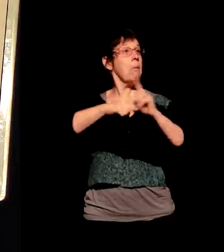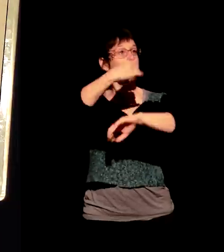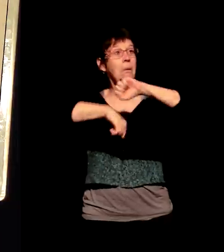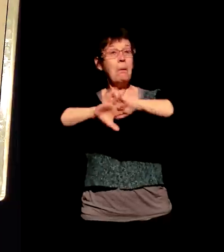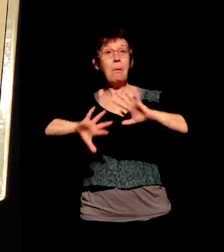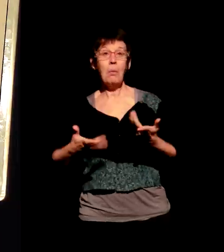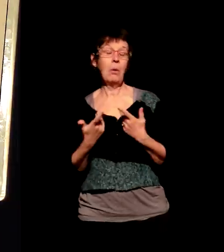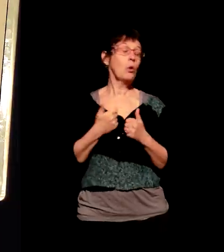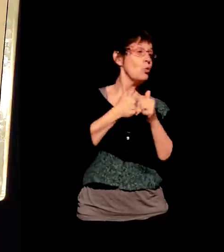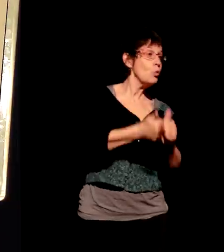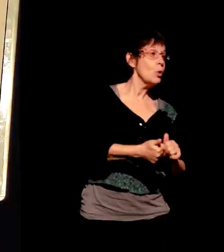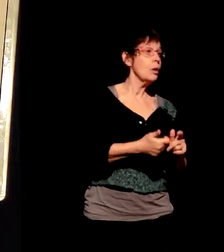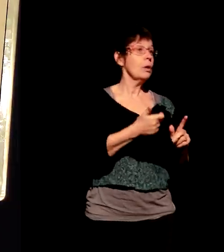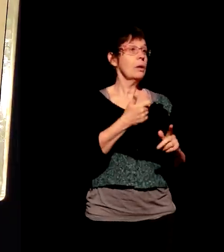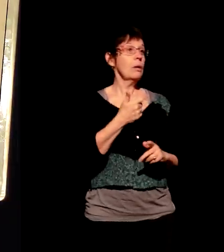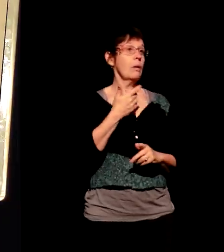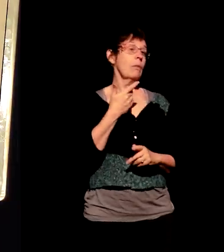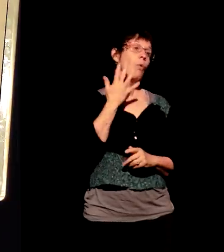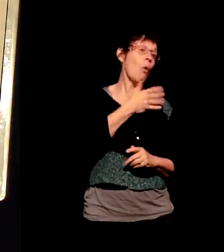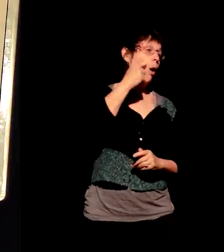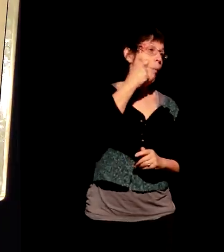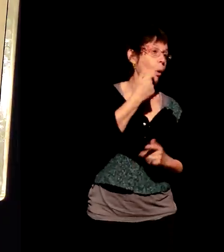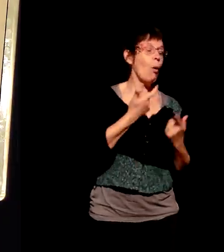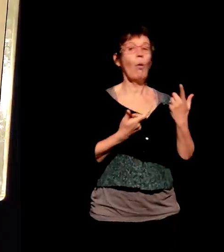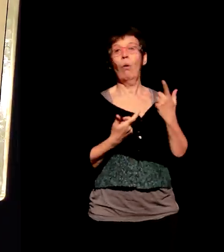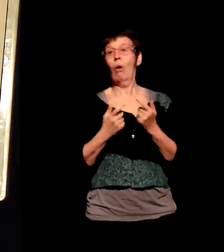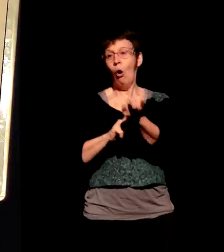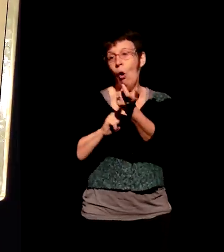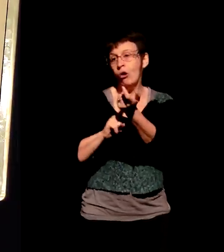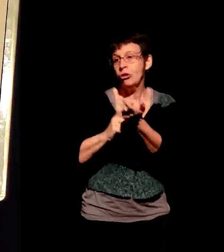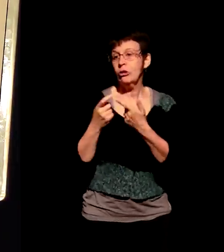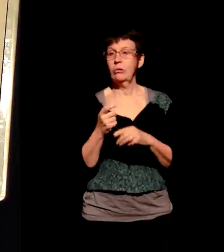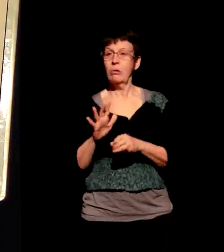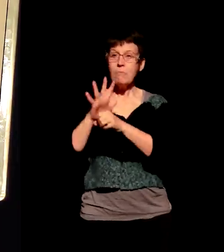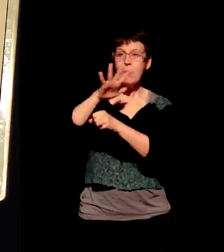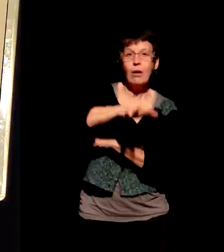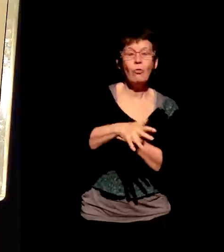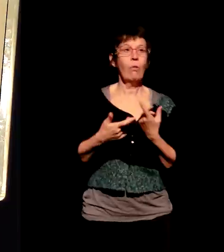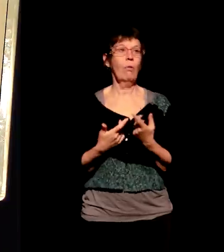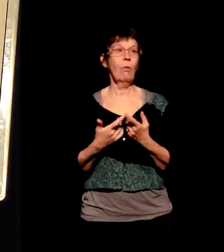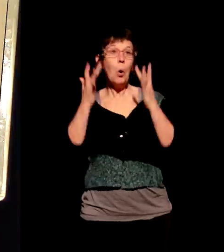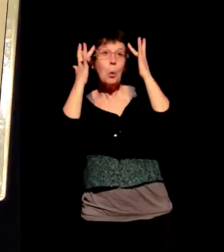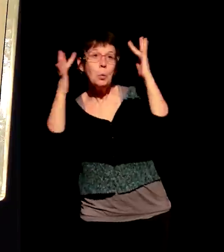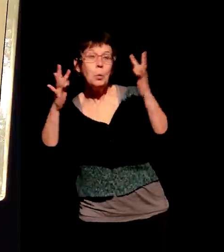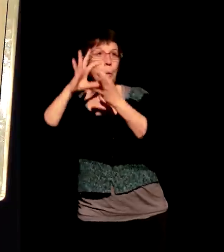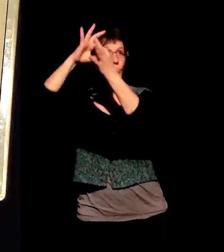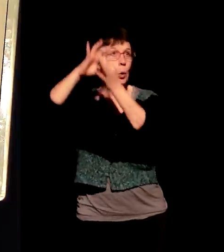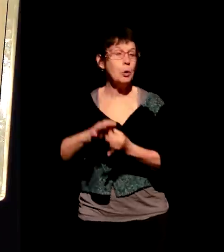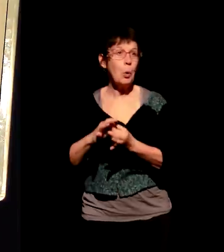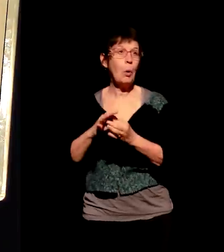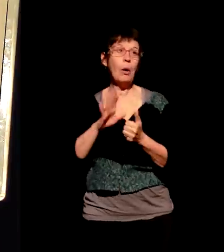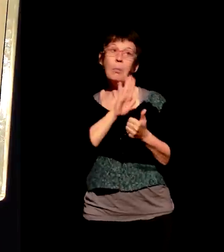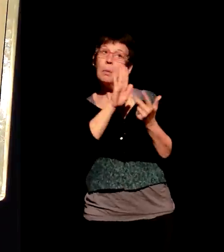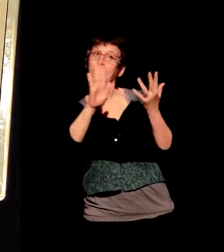sa couleur de peau, de ses origines migratoires, de ses habitudes culturelles ou religieuses, on va